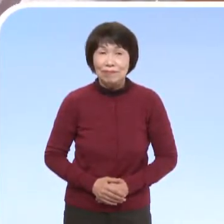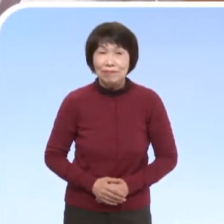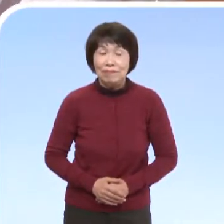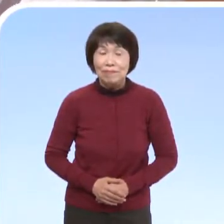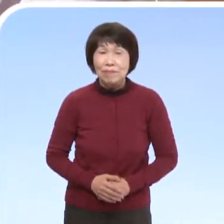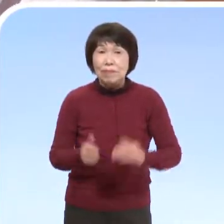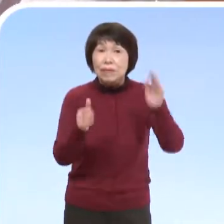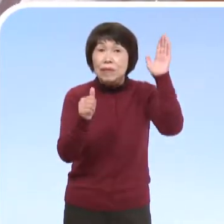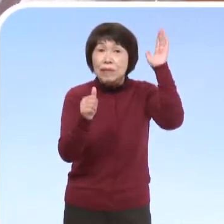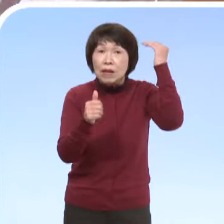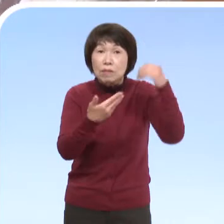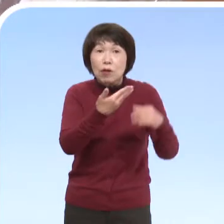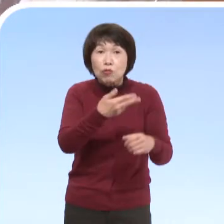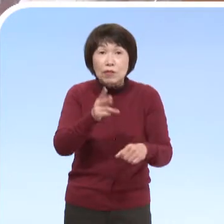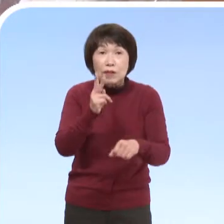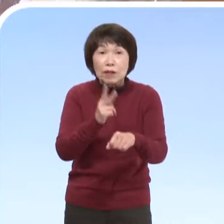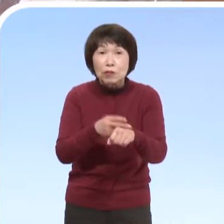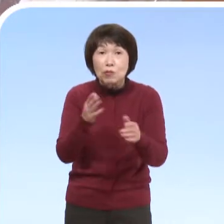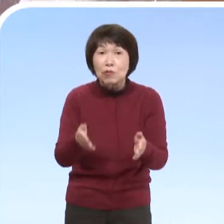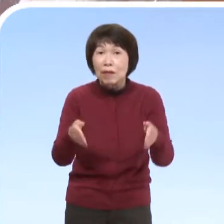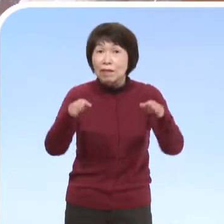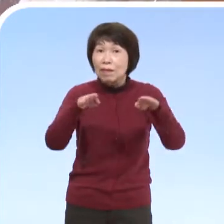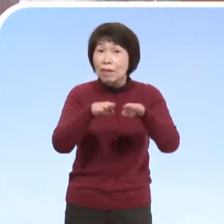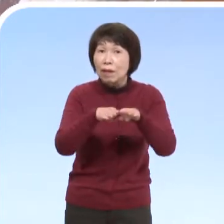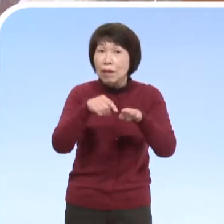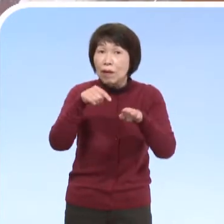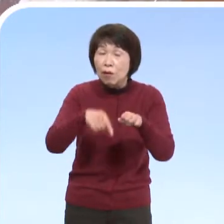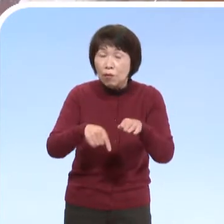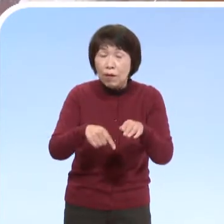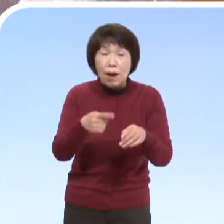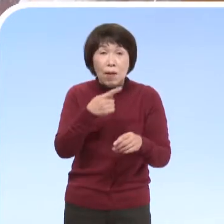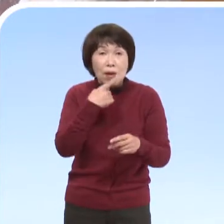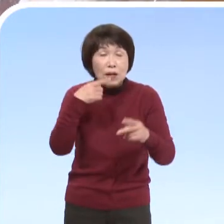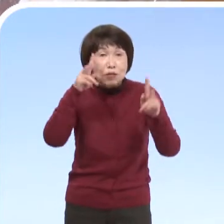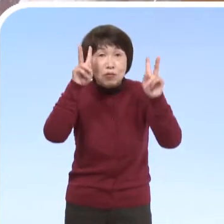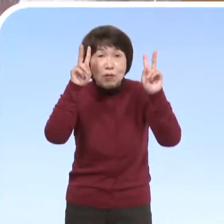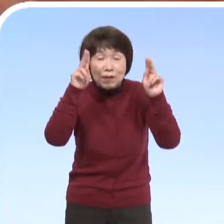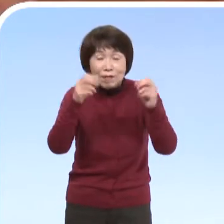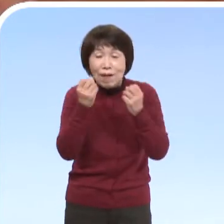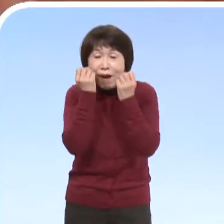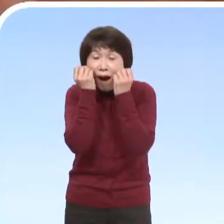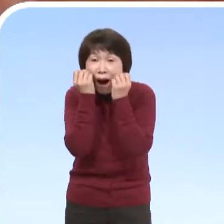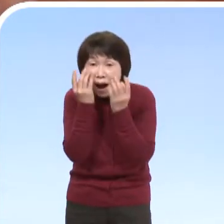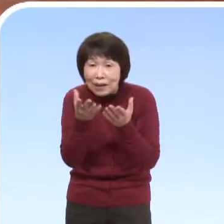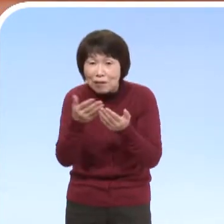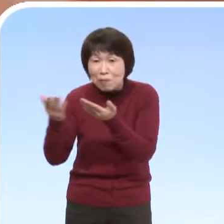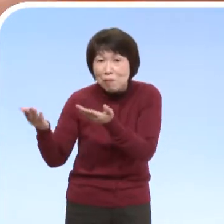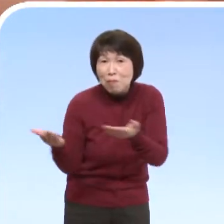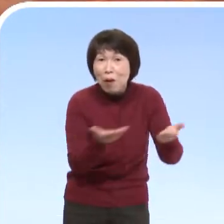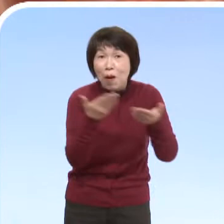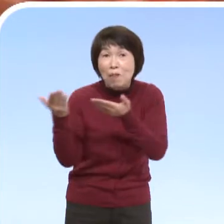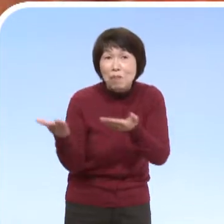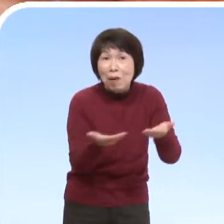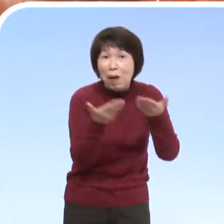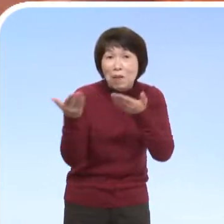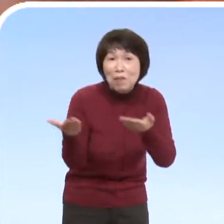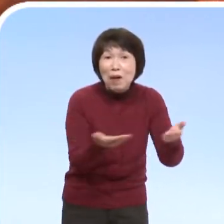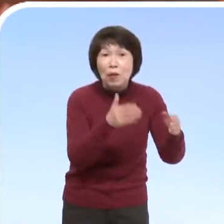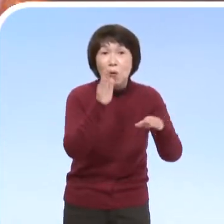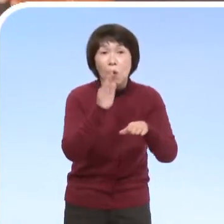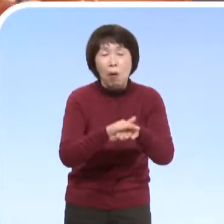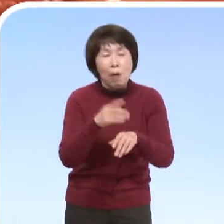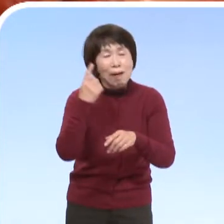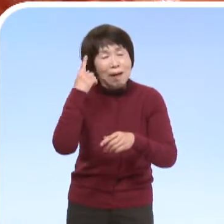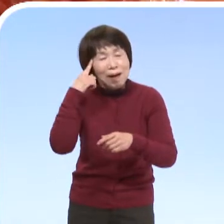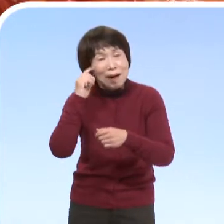また田島水産技術センターではベニズワイガニを生きのいい状態のままより効率よく輸送する